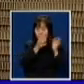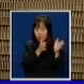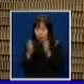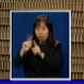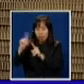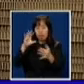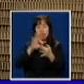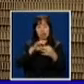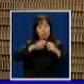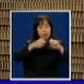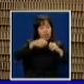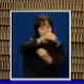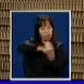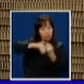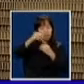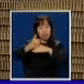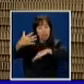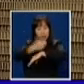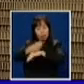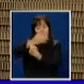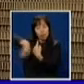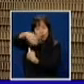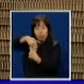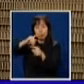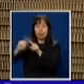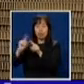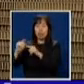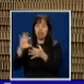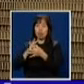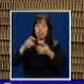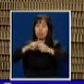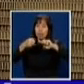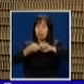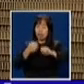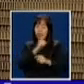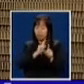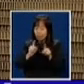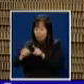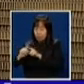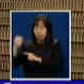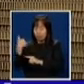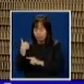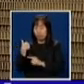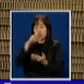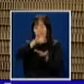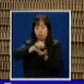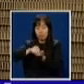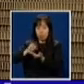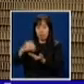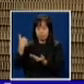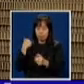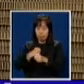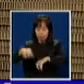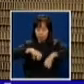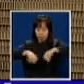ษฐกิจการเมืองสังคมสิ่งแวดล้อมนะครับและปัญหาอื่นๆซึ่งข้อมูลเหล่านี้ก็จะมีการดำเนินการไปให้กับท